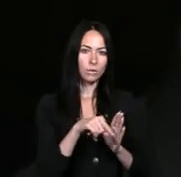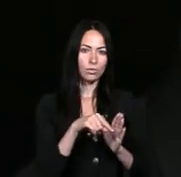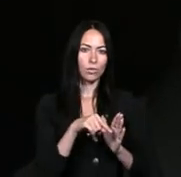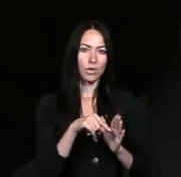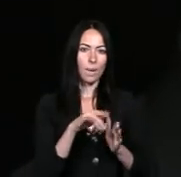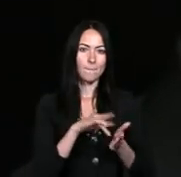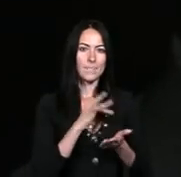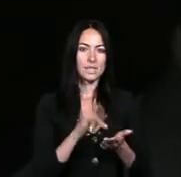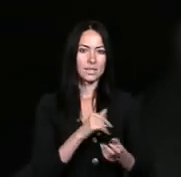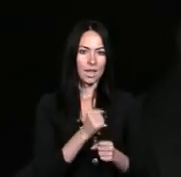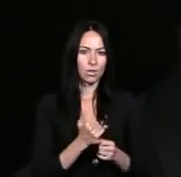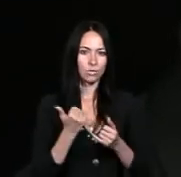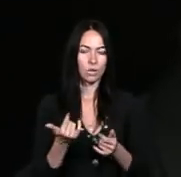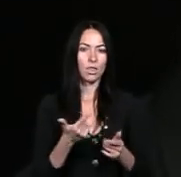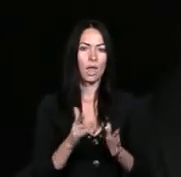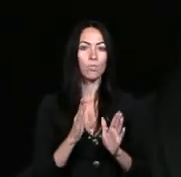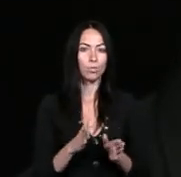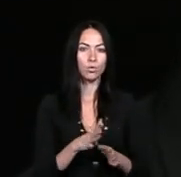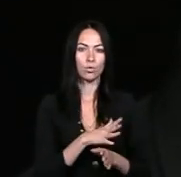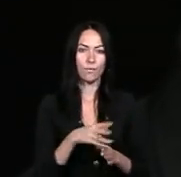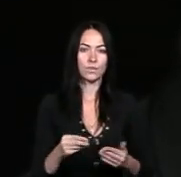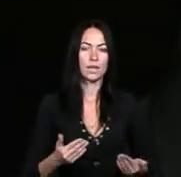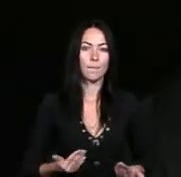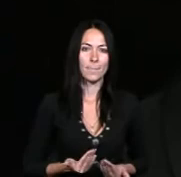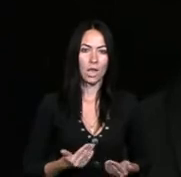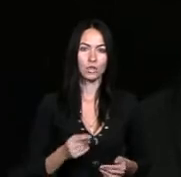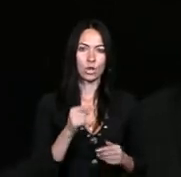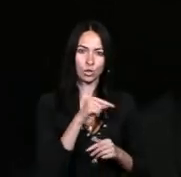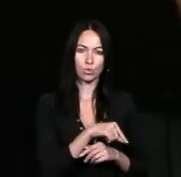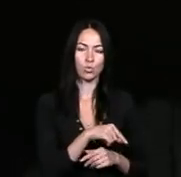наметове містечко, де будуть всі мешканці сюди